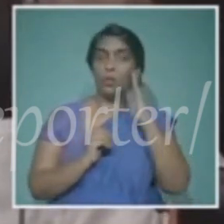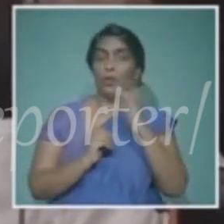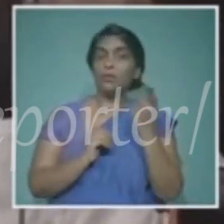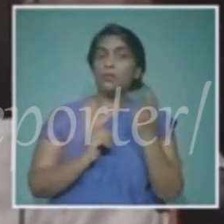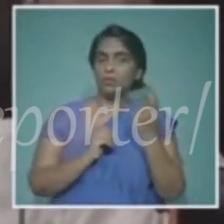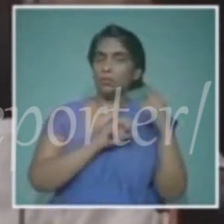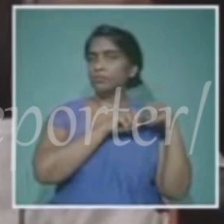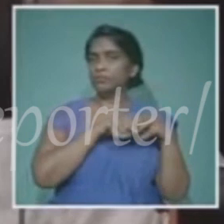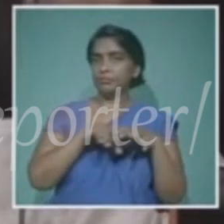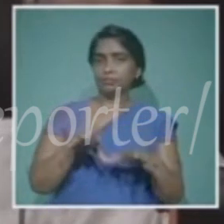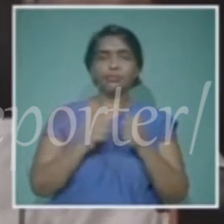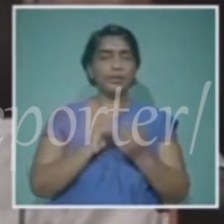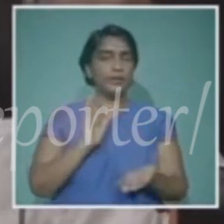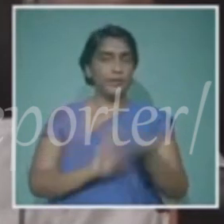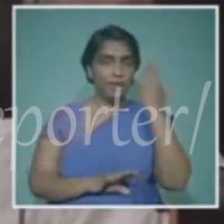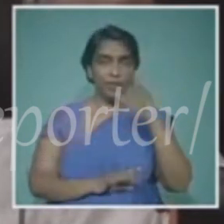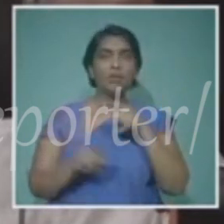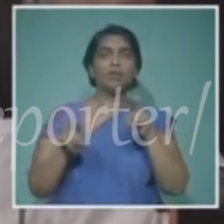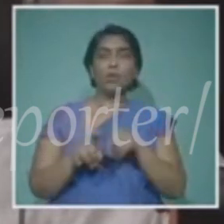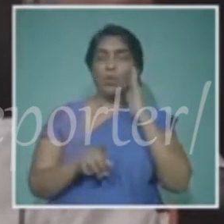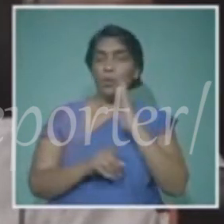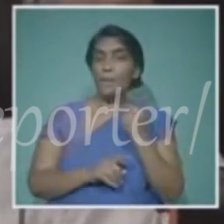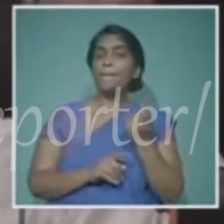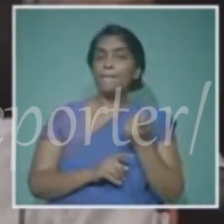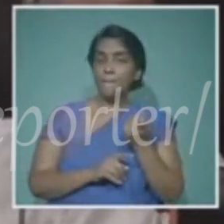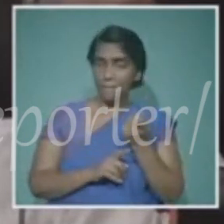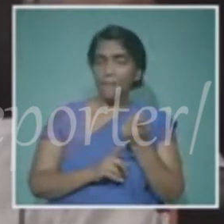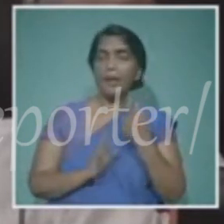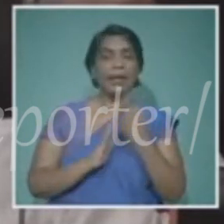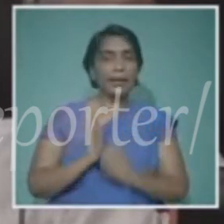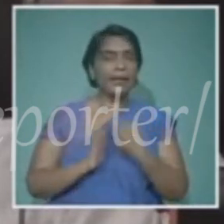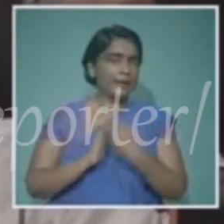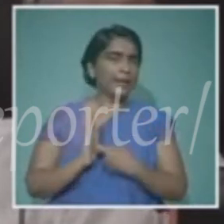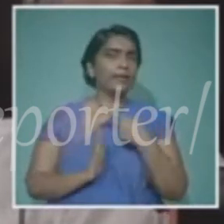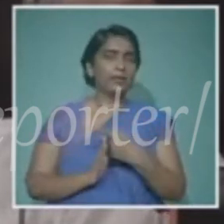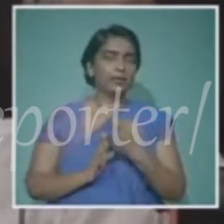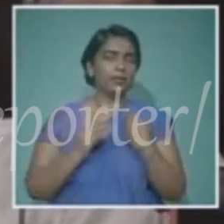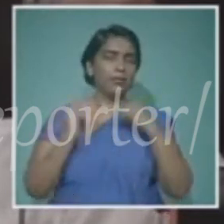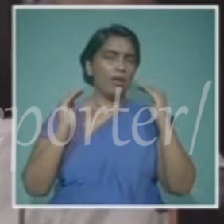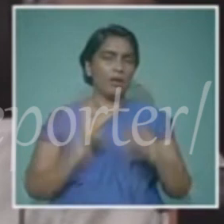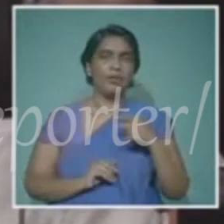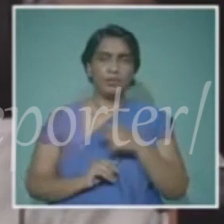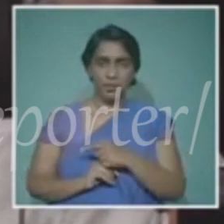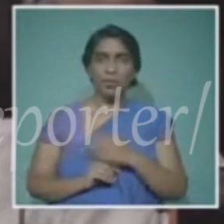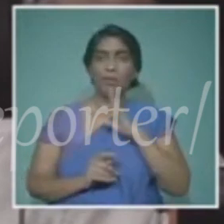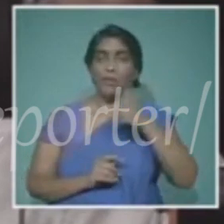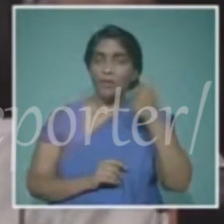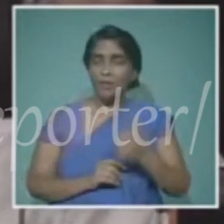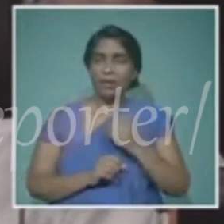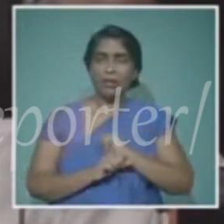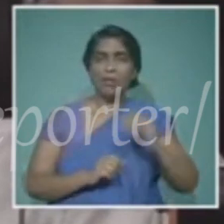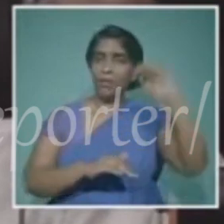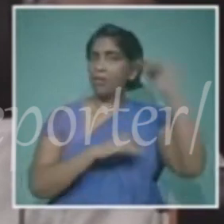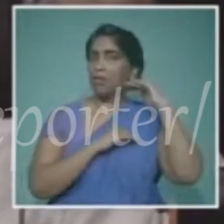විනිමය ගලා එම ඉහළ නැංවීම උදෙසා විදේශ විනිමය රෙගුලාසි යම් ප්‍රමාණයකින් ලිහිල් කිරීම, අත්‍යවශ්‍ය නොවන